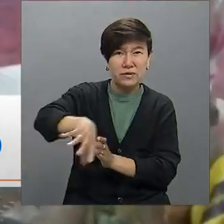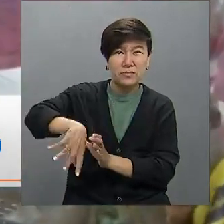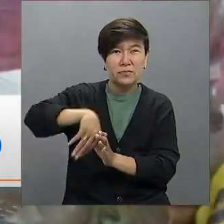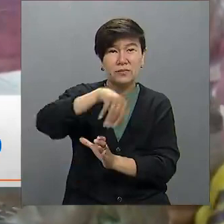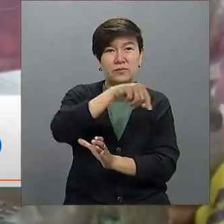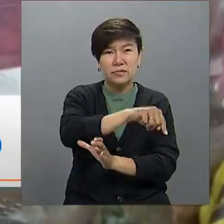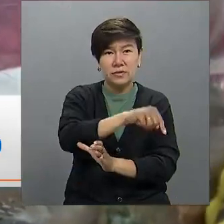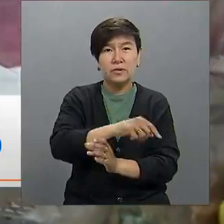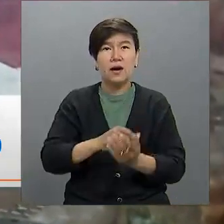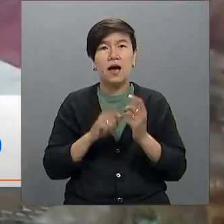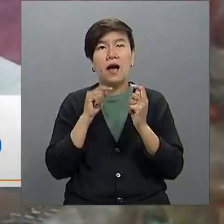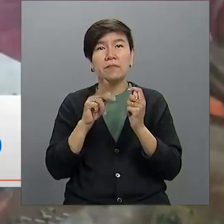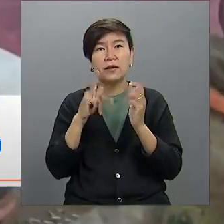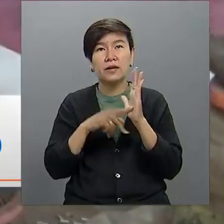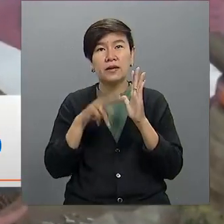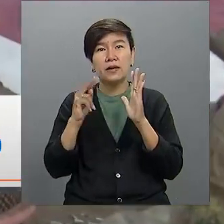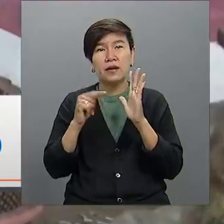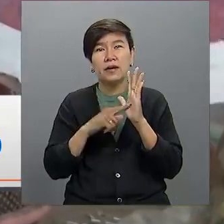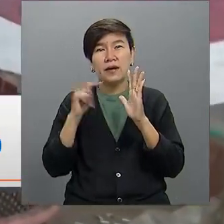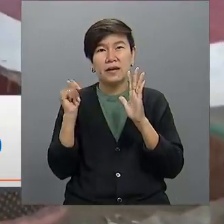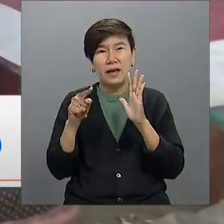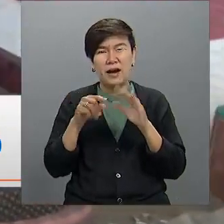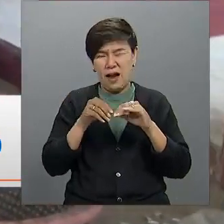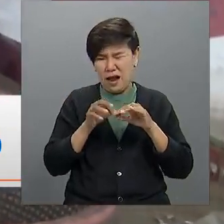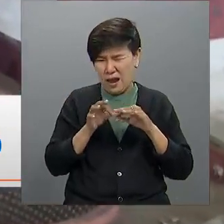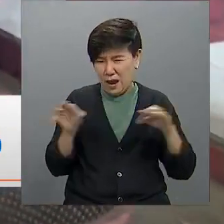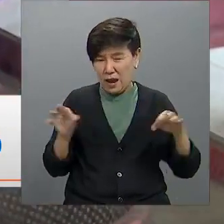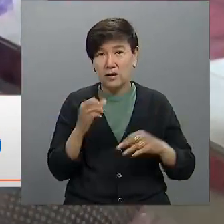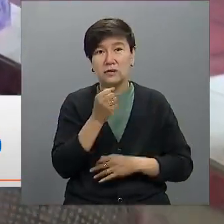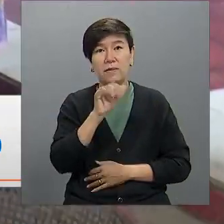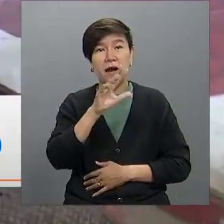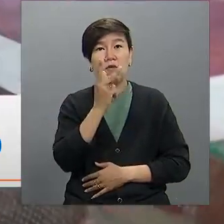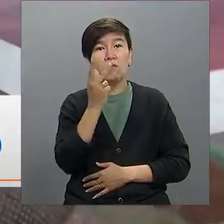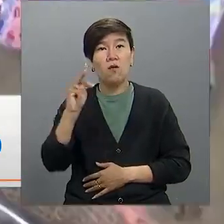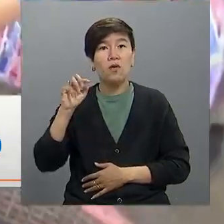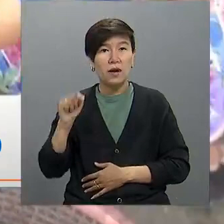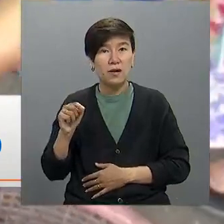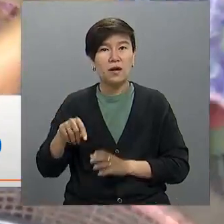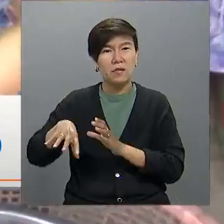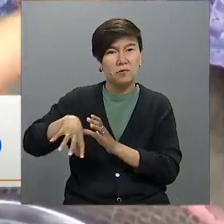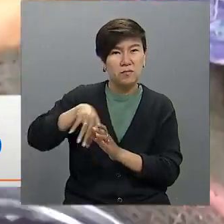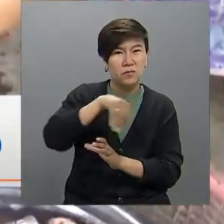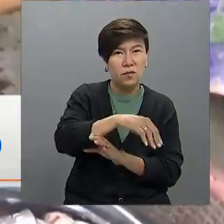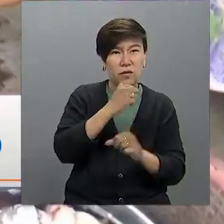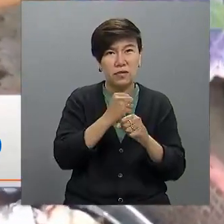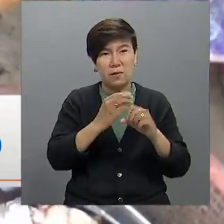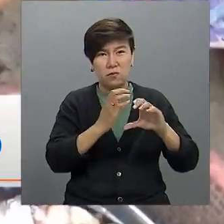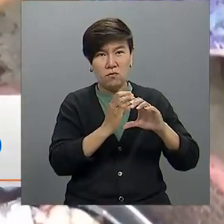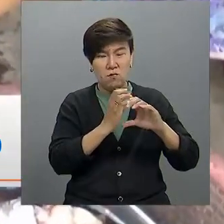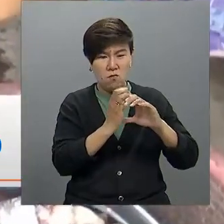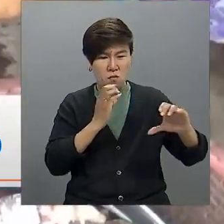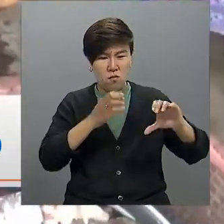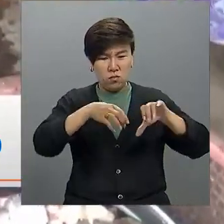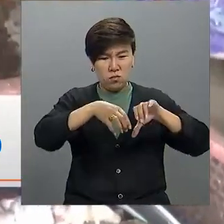อกันตังอยู่ห่างจากพื้นที่นี้ประมาณ15กิโลเมตรมาใช้นะคะเขาก็มีการต่อท่อประปาแต่มันก็ไม่ครบทุ